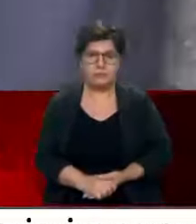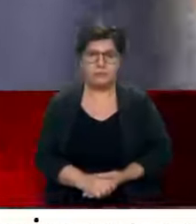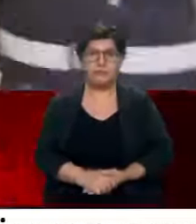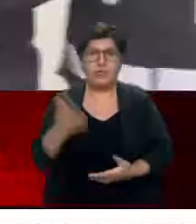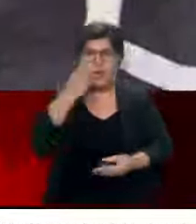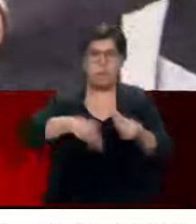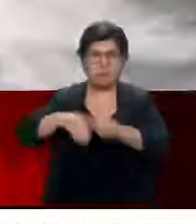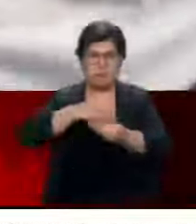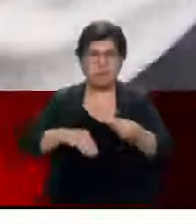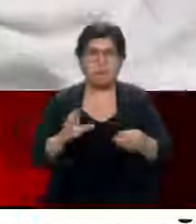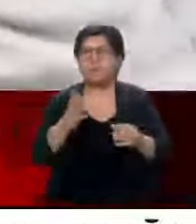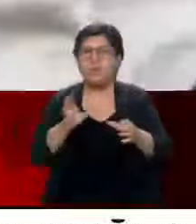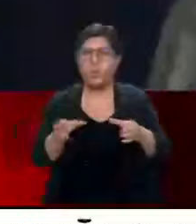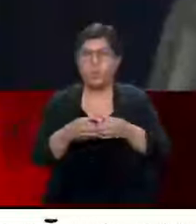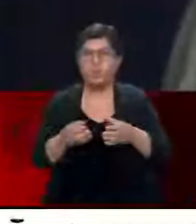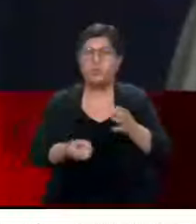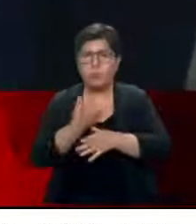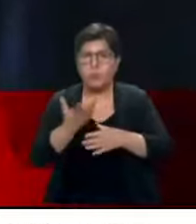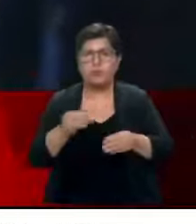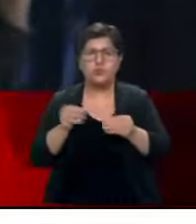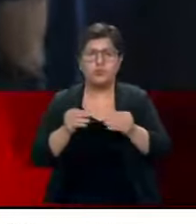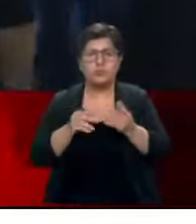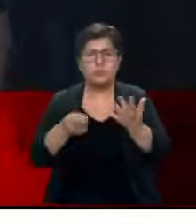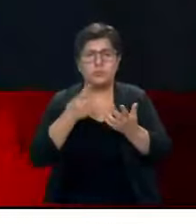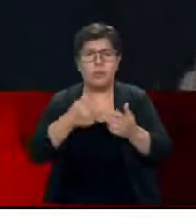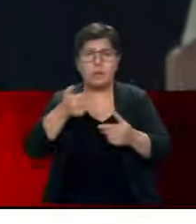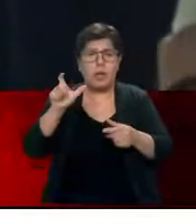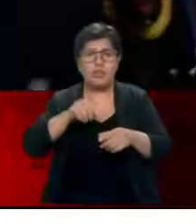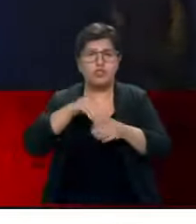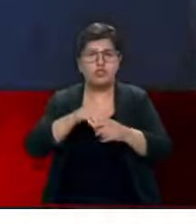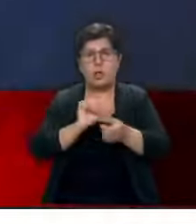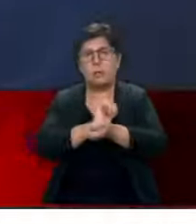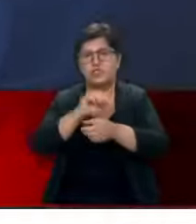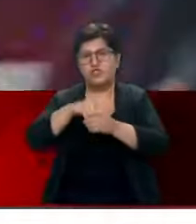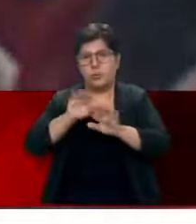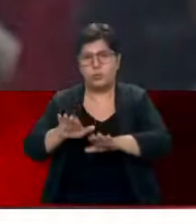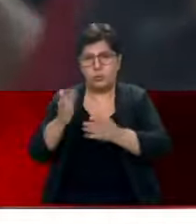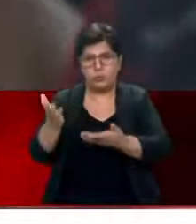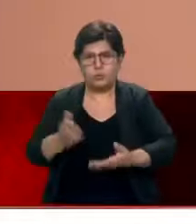Kara para aklama, örgüt kurma gibi suçlardan Dilan Polat 6 aydır cezaevinde.